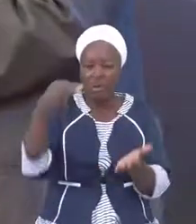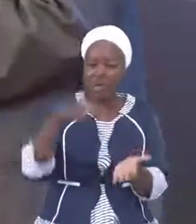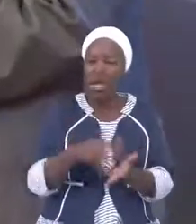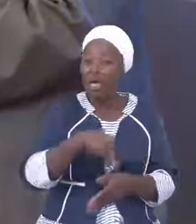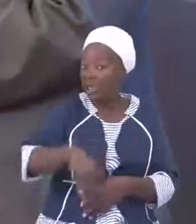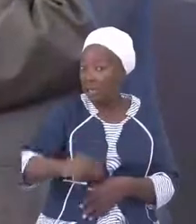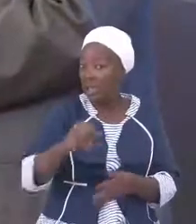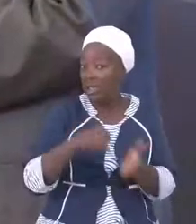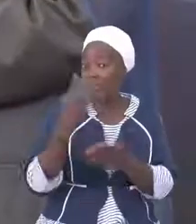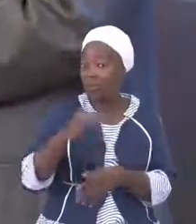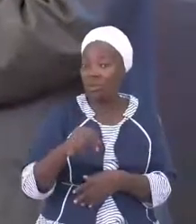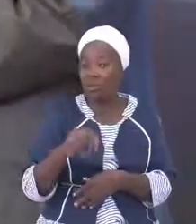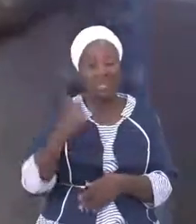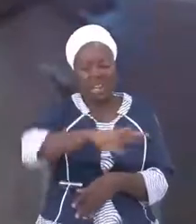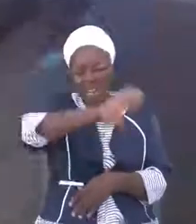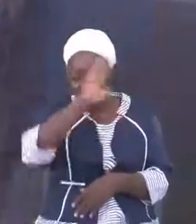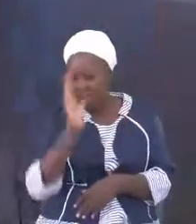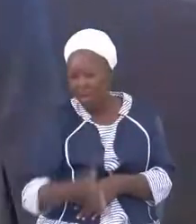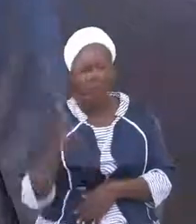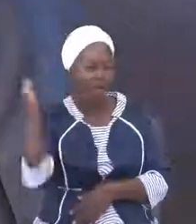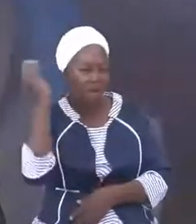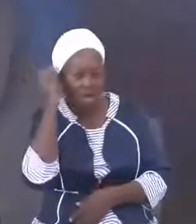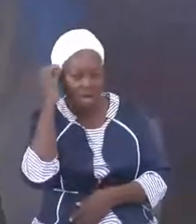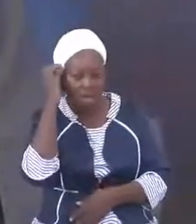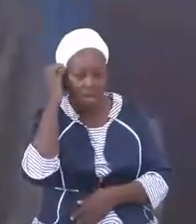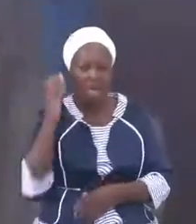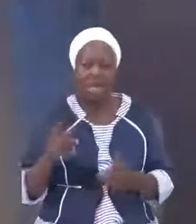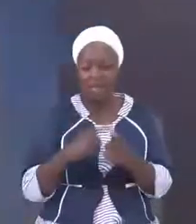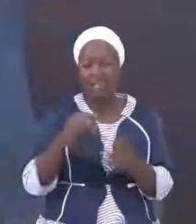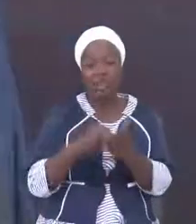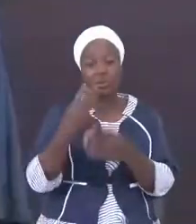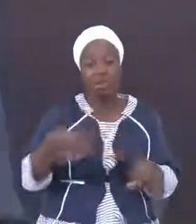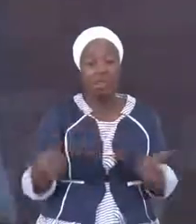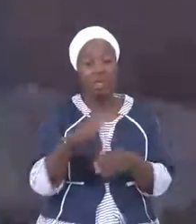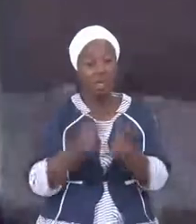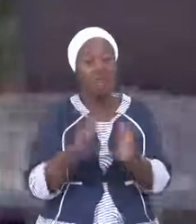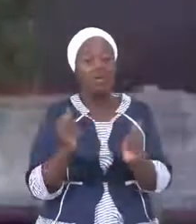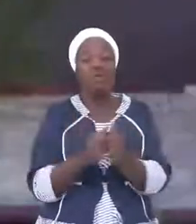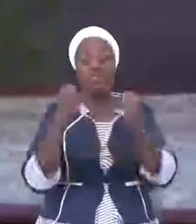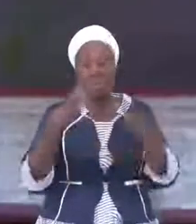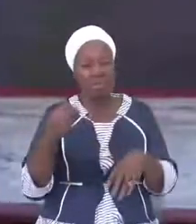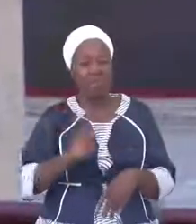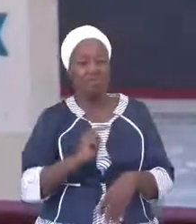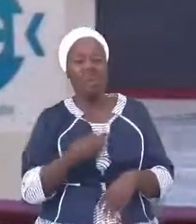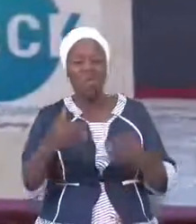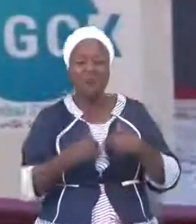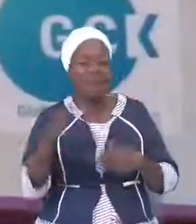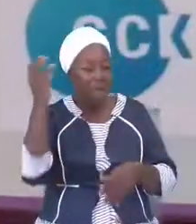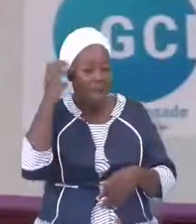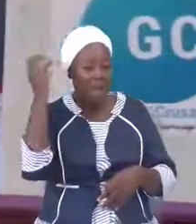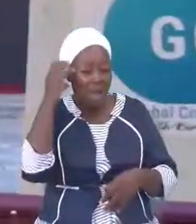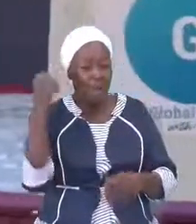résurrection transformatrice, cependant il agissait comme ils ne l'ont jamais entendu. Alors nous aussi,